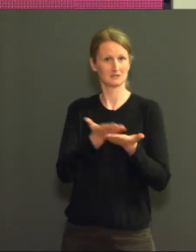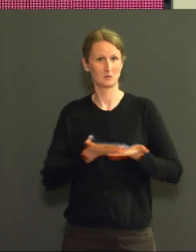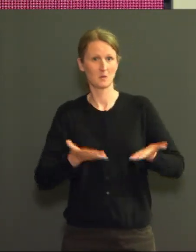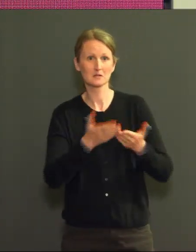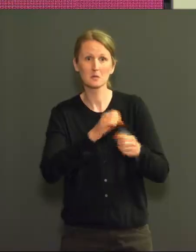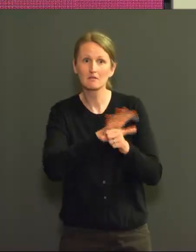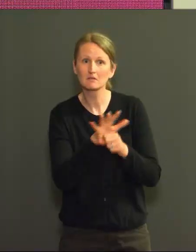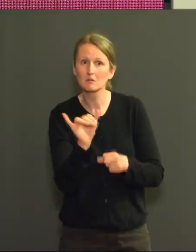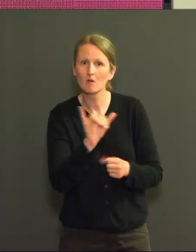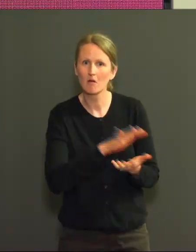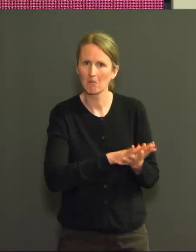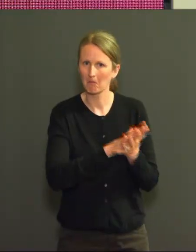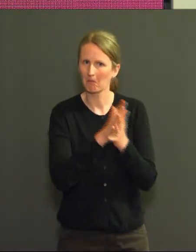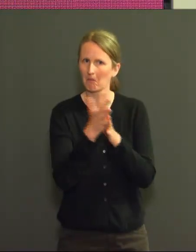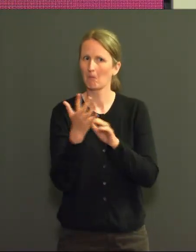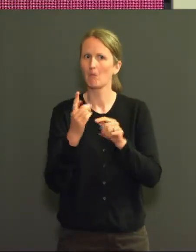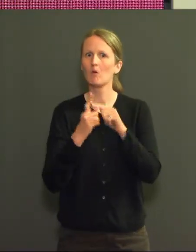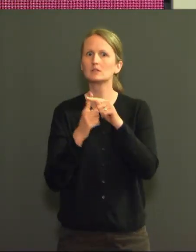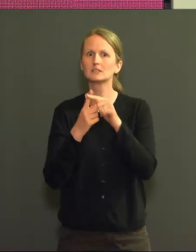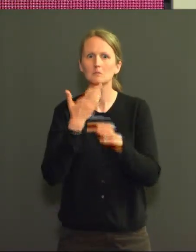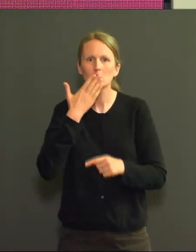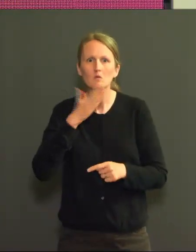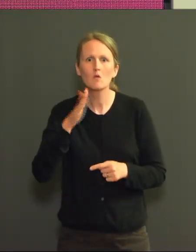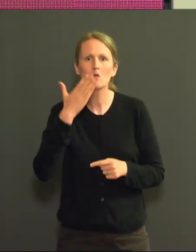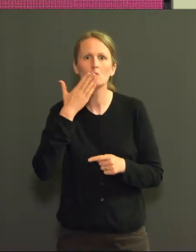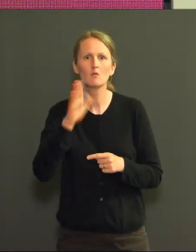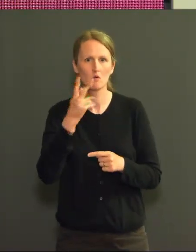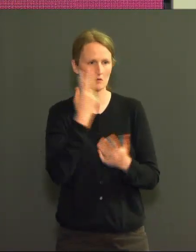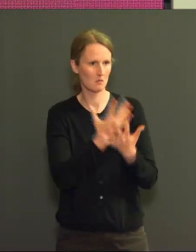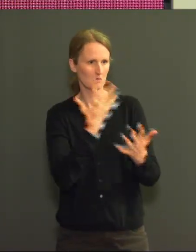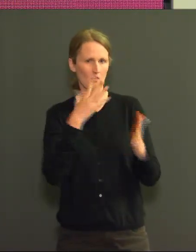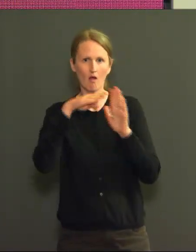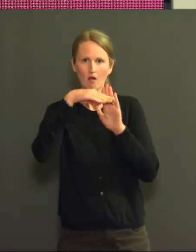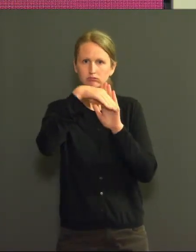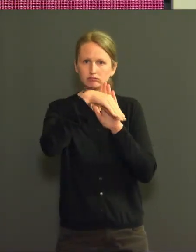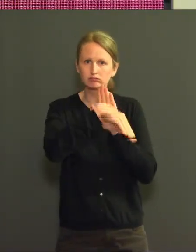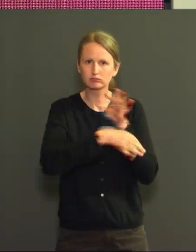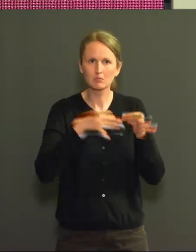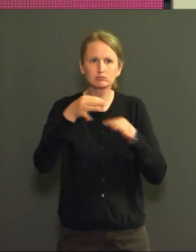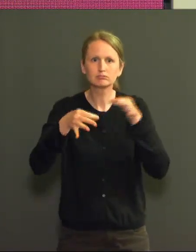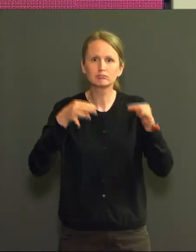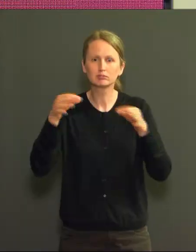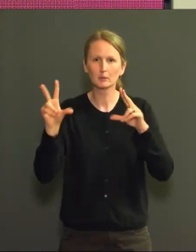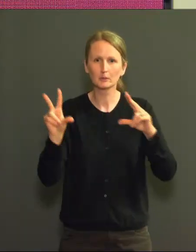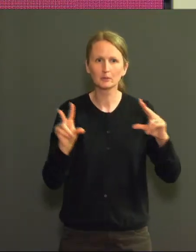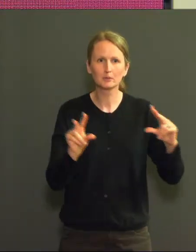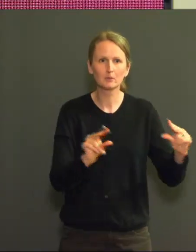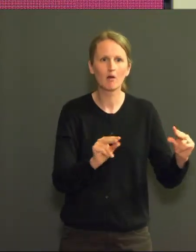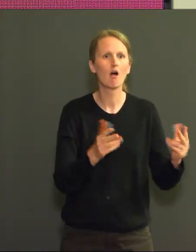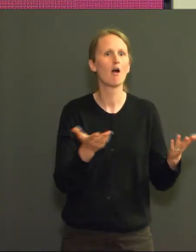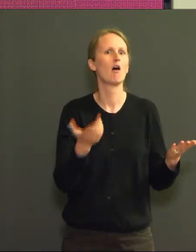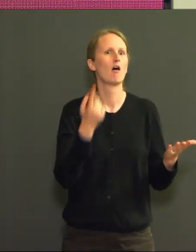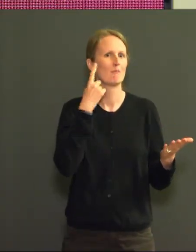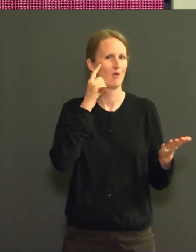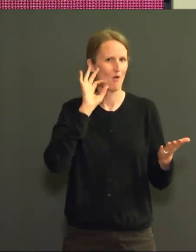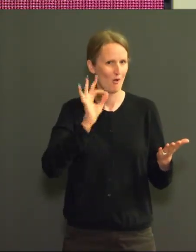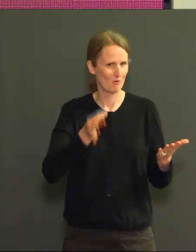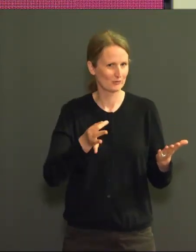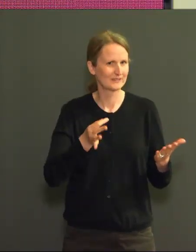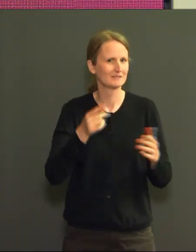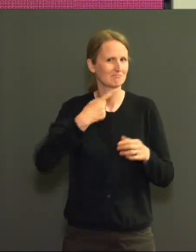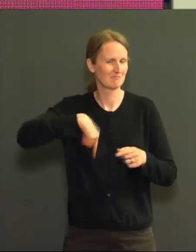manière convaincante à la diminution. Et donc tout se déroule de manière telle qu'on peut penser, et c'est très encourageant, que de